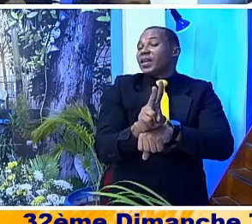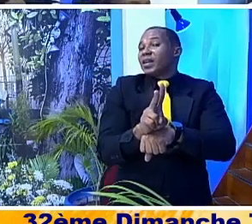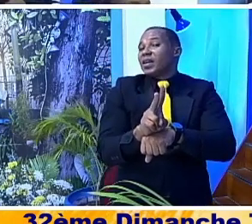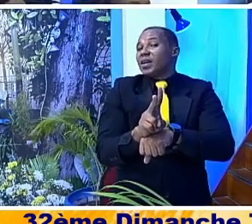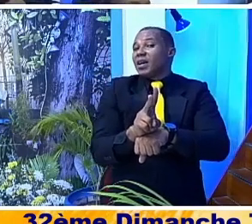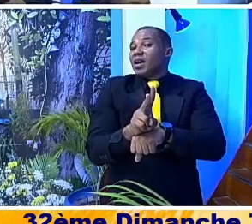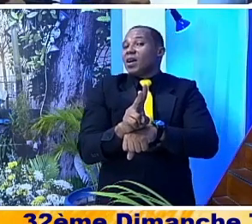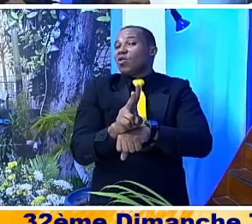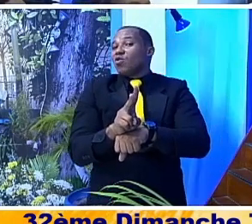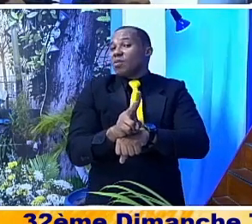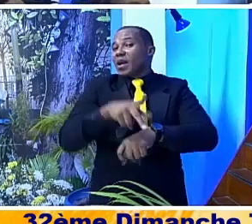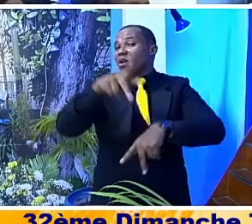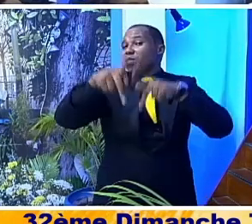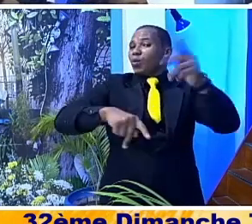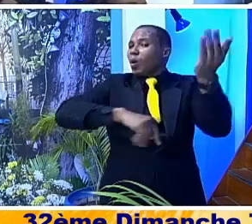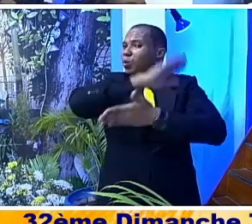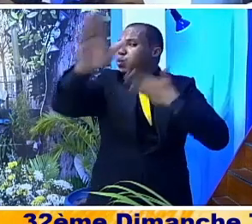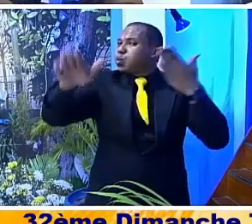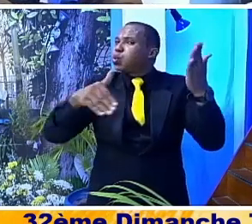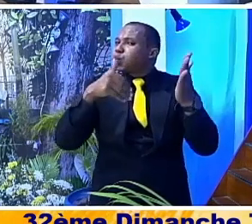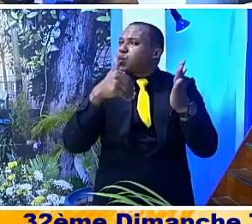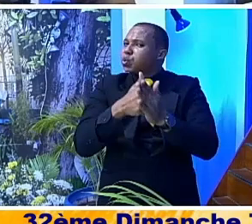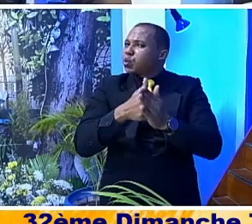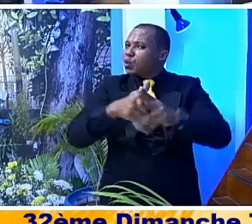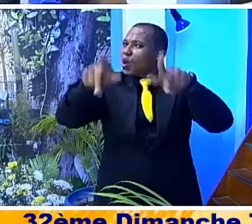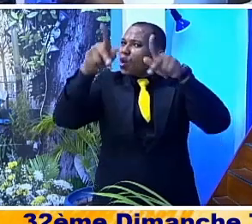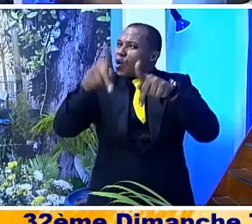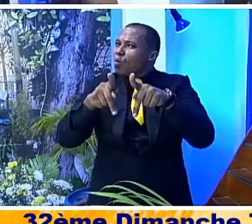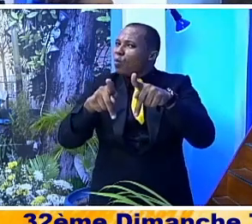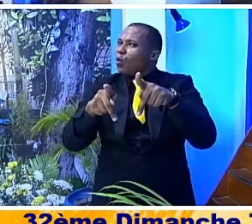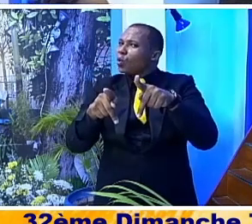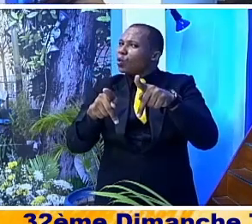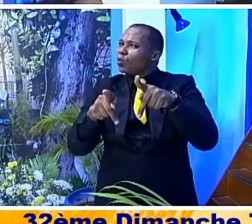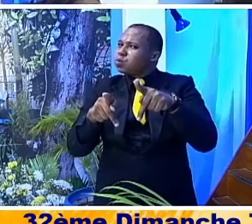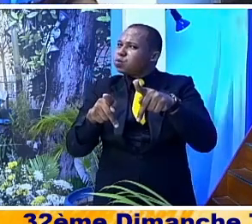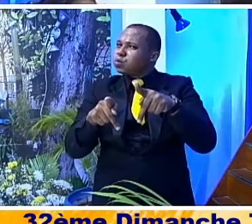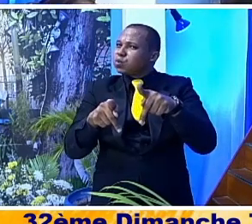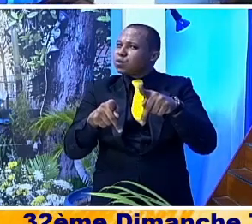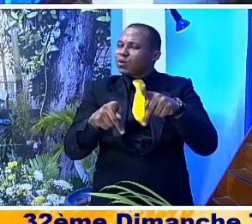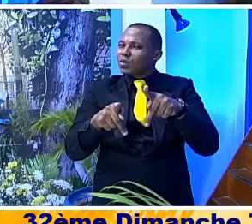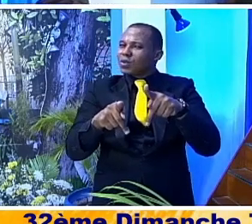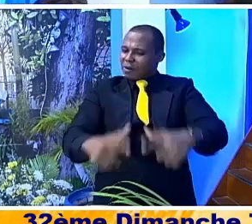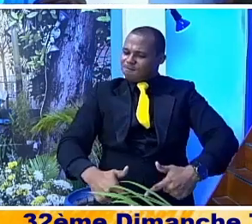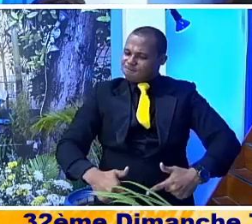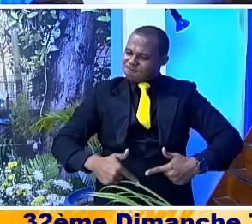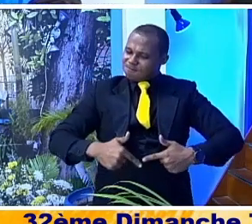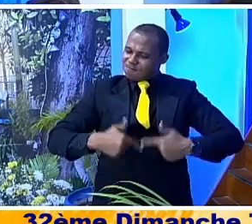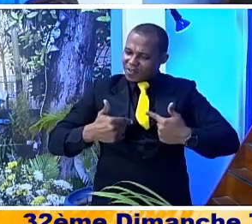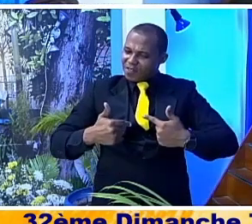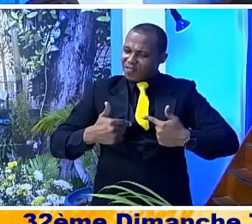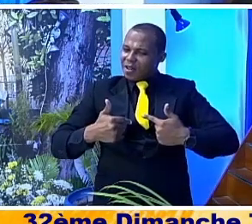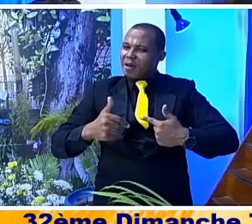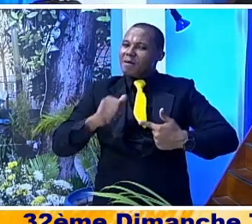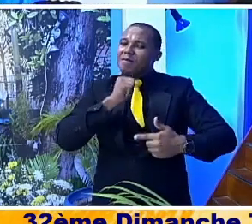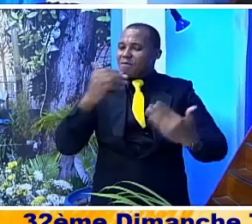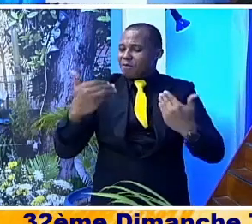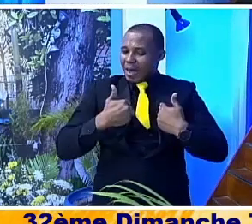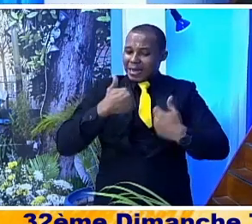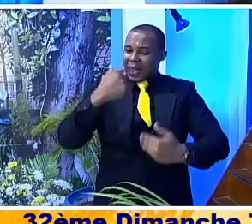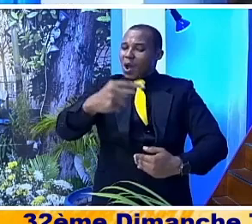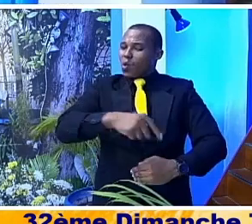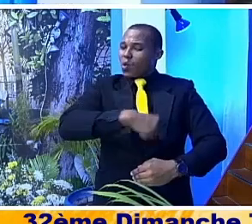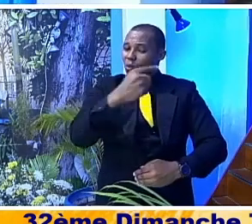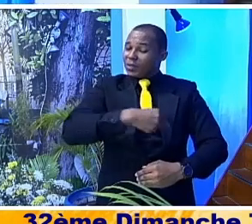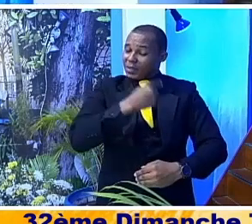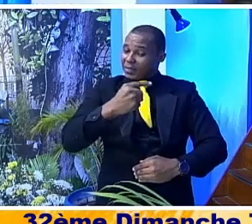centre-ville, tout le monde concentré, il y a vive. Et puis, il n'y a pas de conscience. Oui. C'est-à-dire son pays qui a explosé